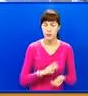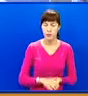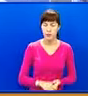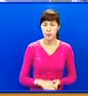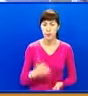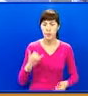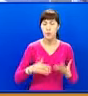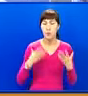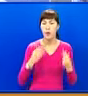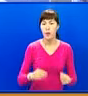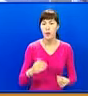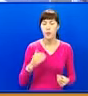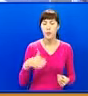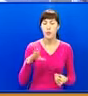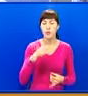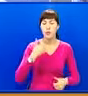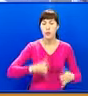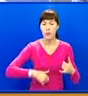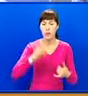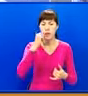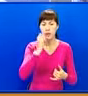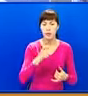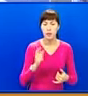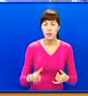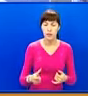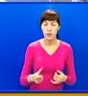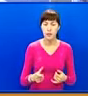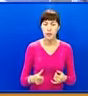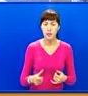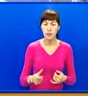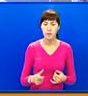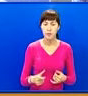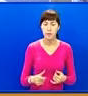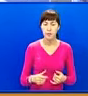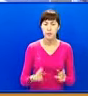Ұстаздар күні жалпы ұстаздарымызға, ардагерлерімізге осы